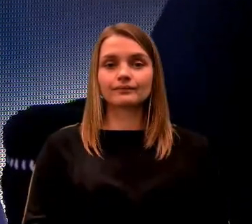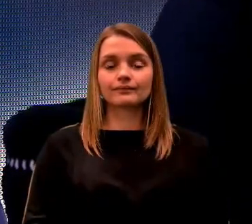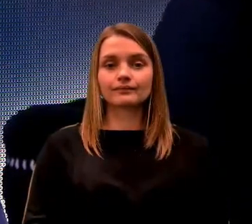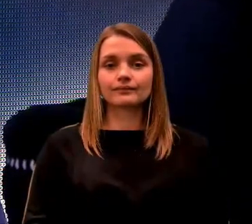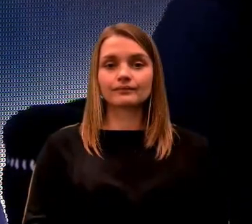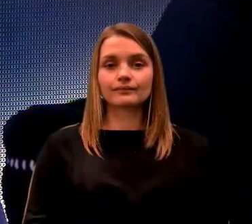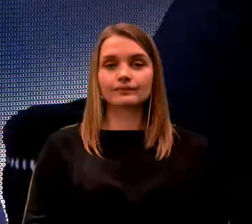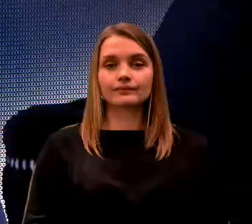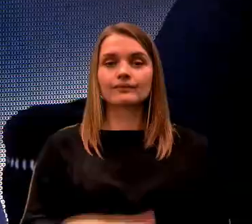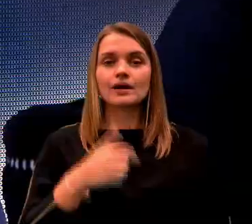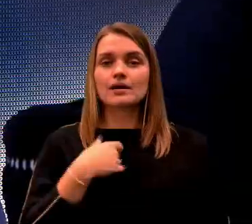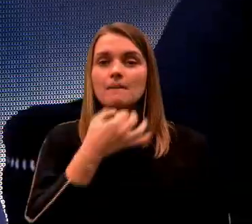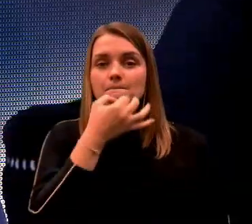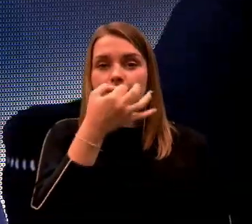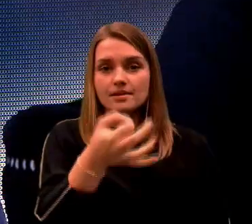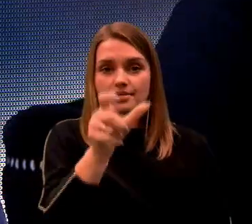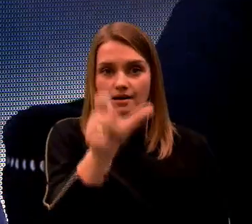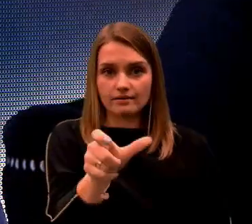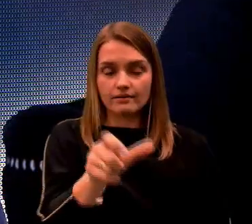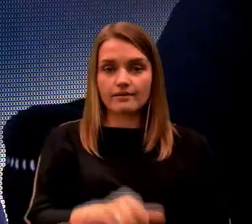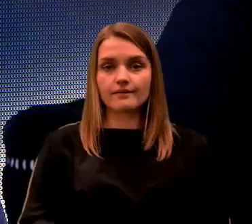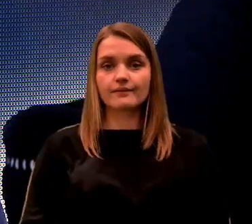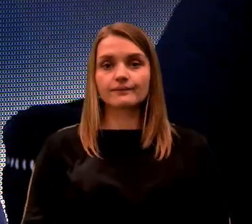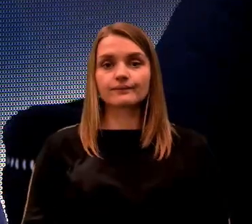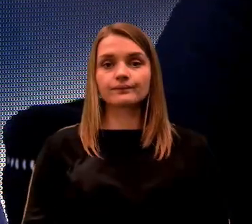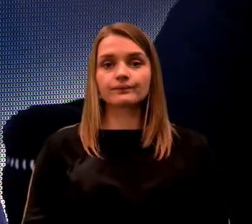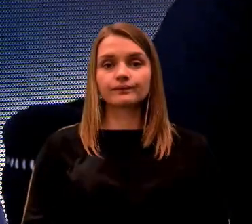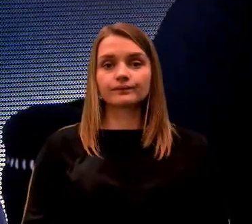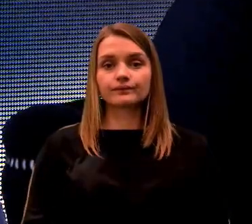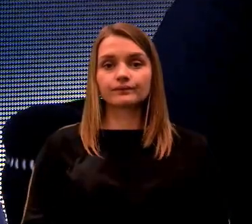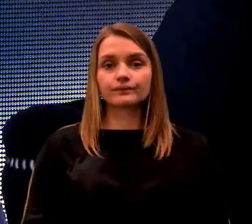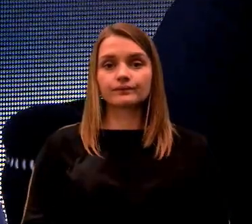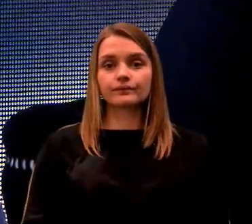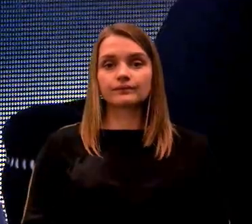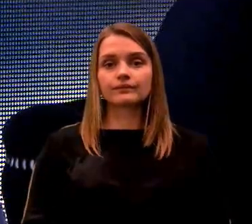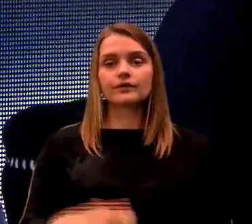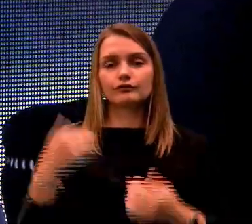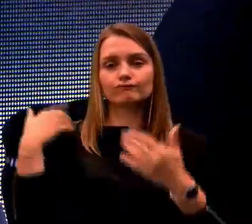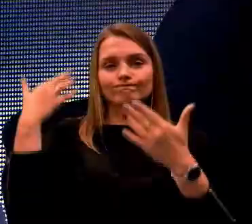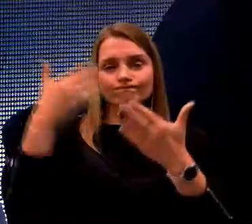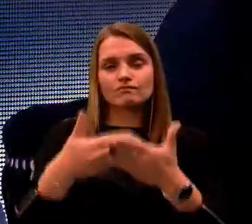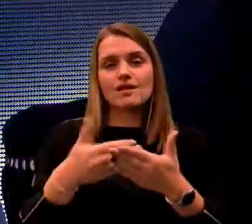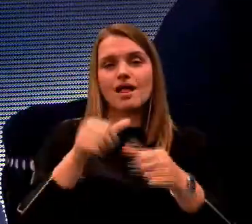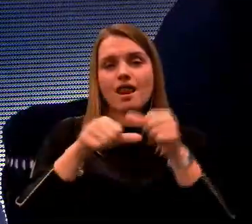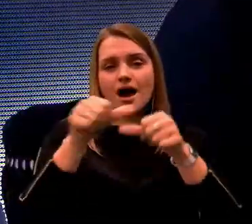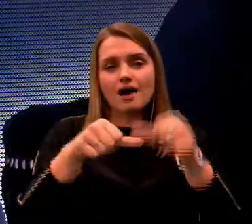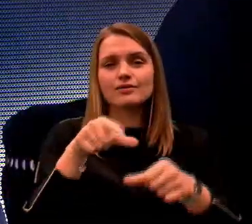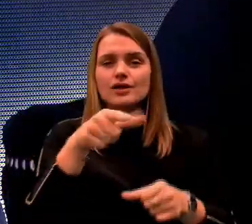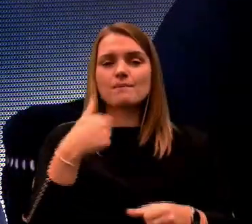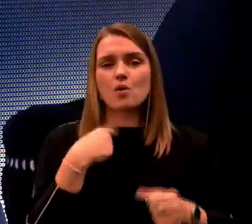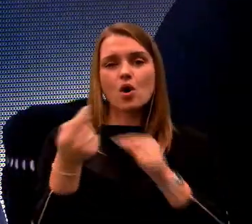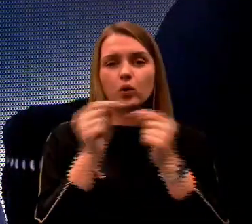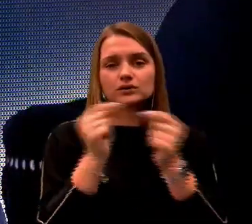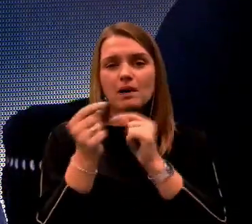Ja mam do ciebie takie pytanie na temat, bo ty na przestrzeni lat rozmawiasz z różnymi szefami. Co się zmienia